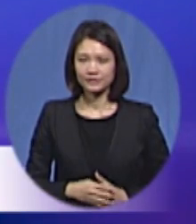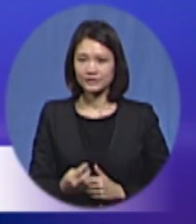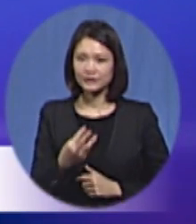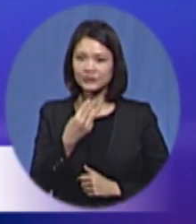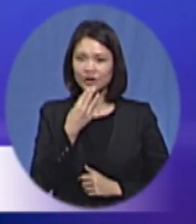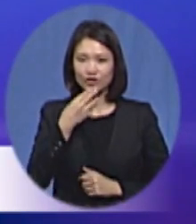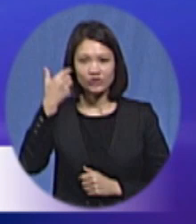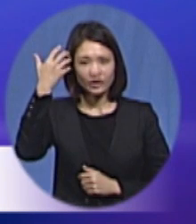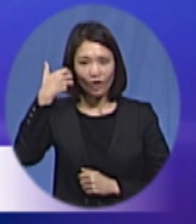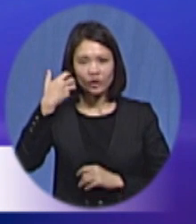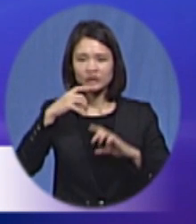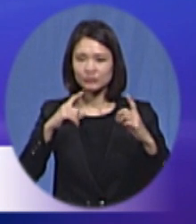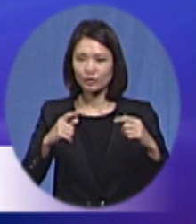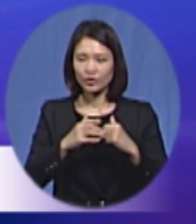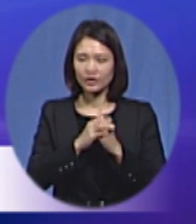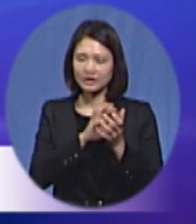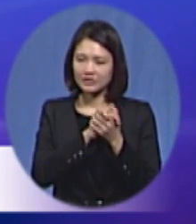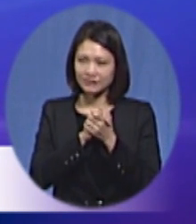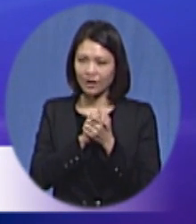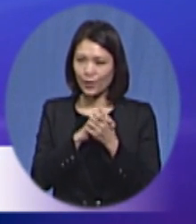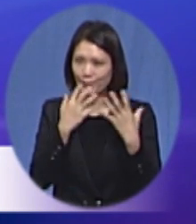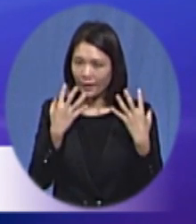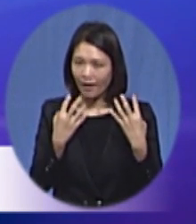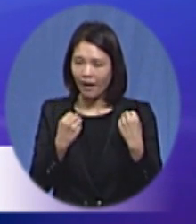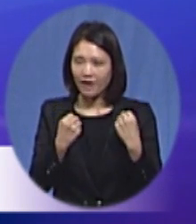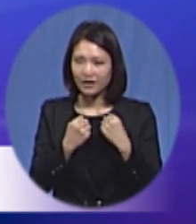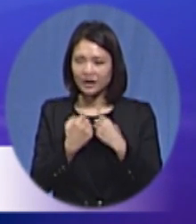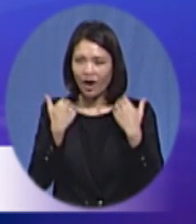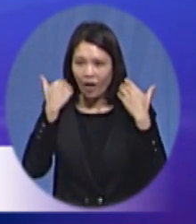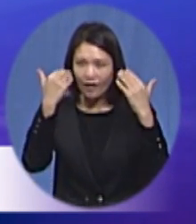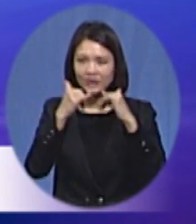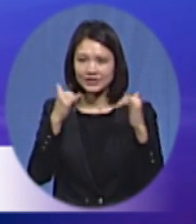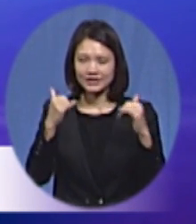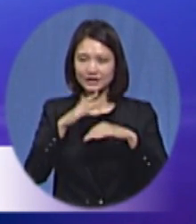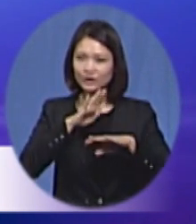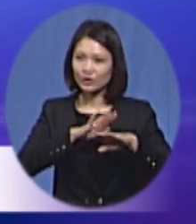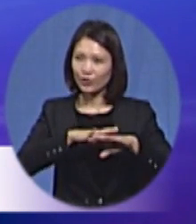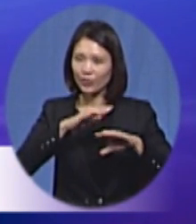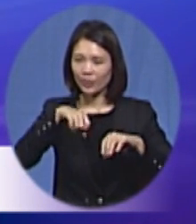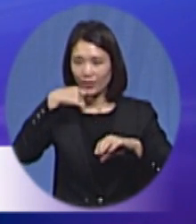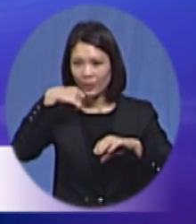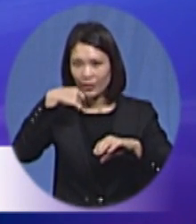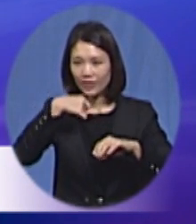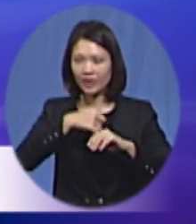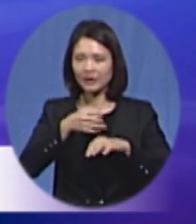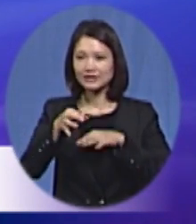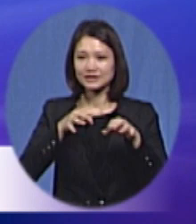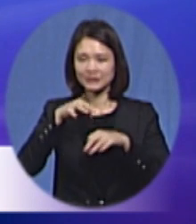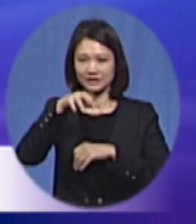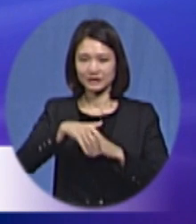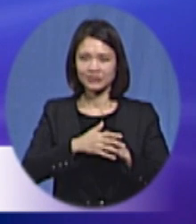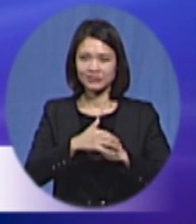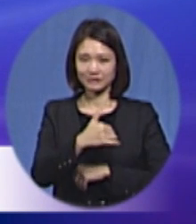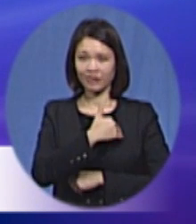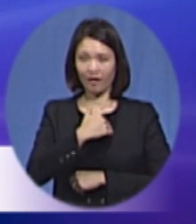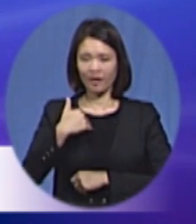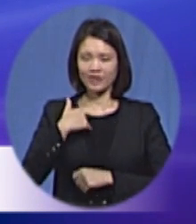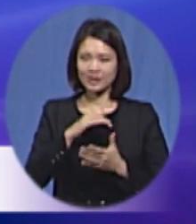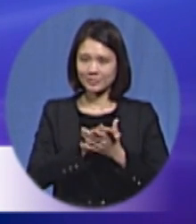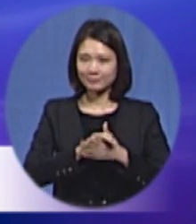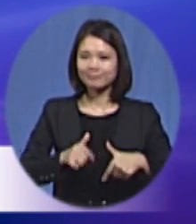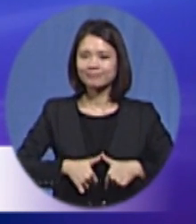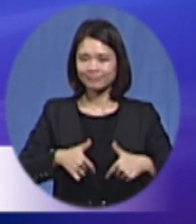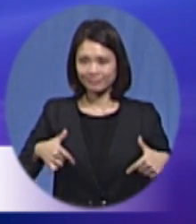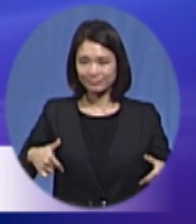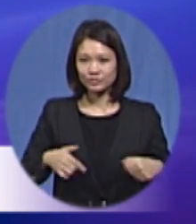서울 영등포구에 정이 넘치는 어르신들의 손맛을 느낄 수 있는 음식점이 있습니다. 넉넉한 인심은